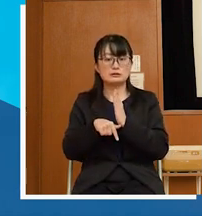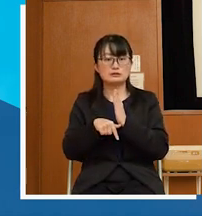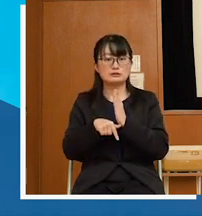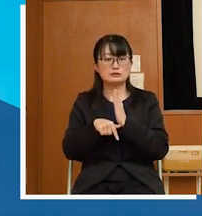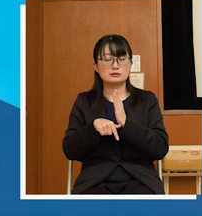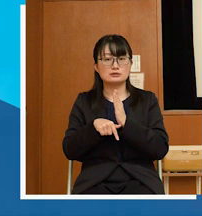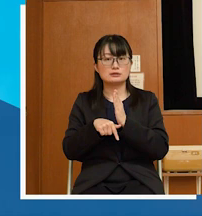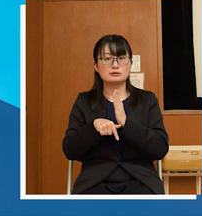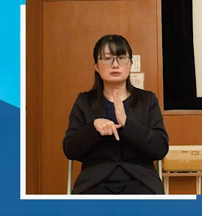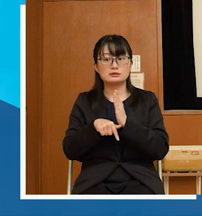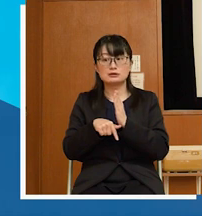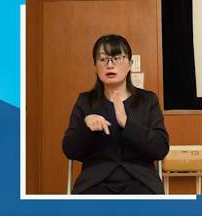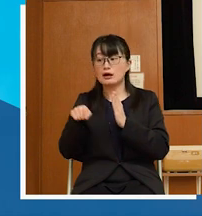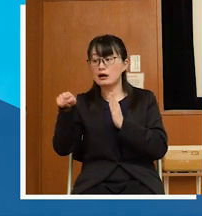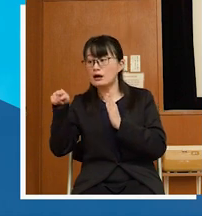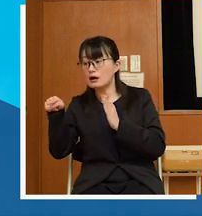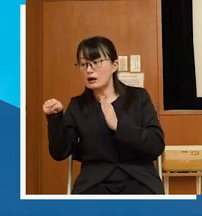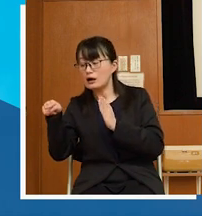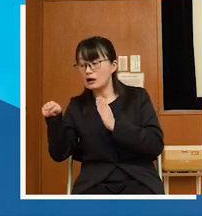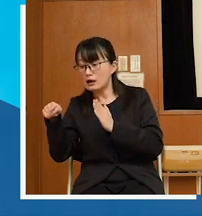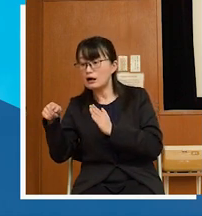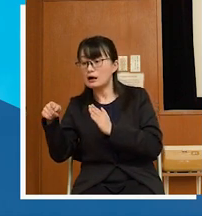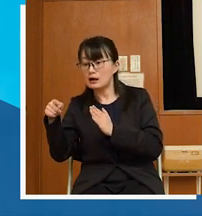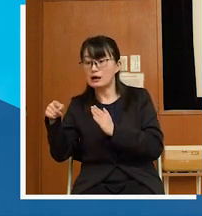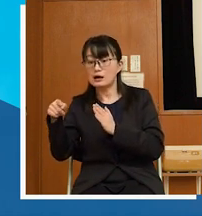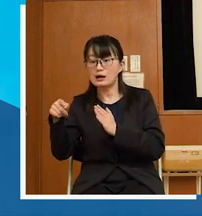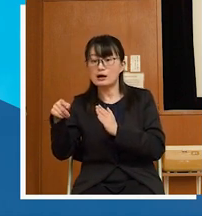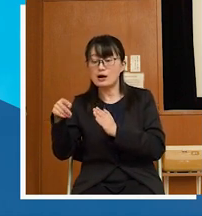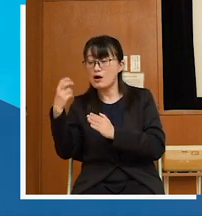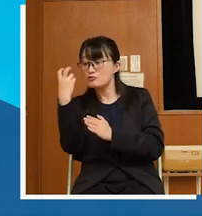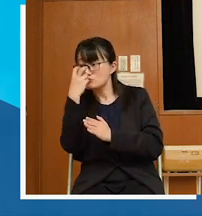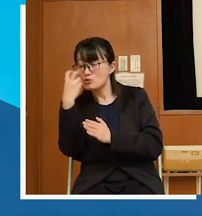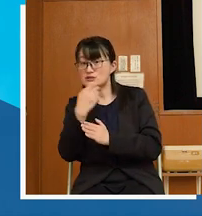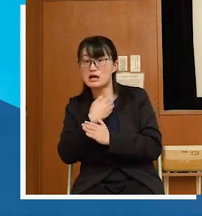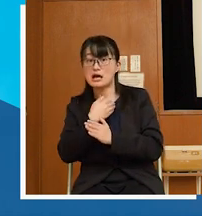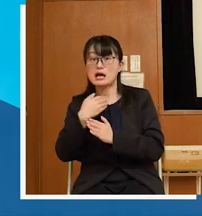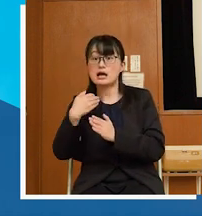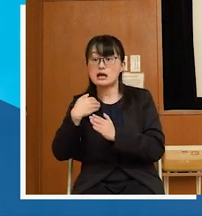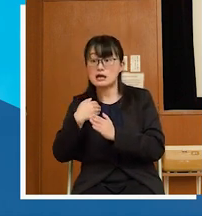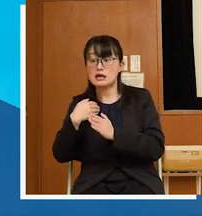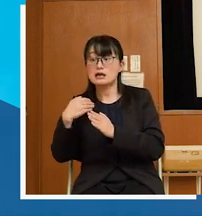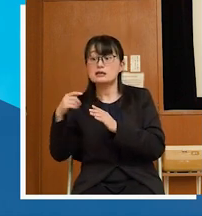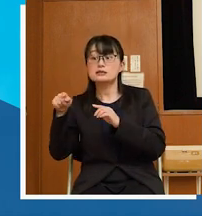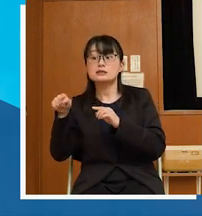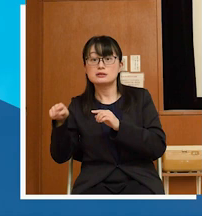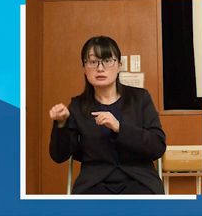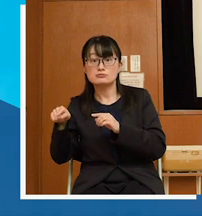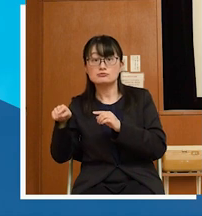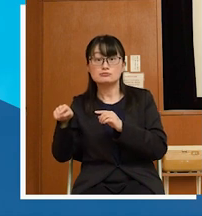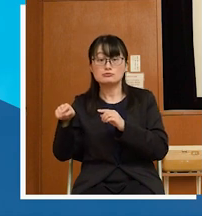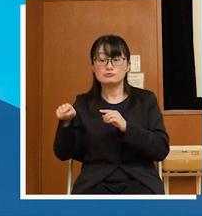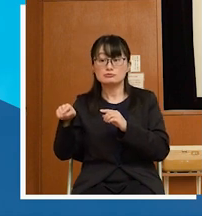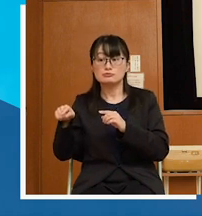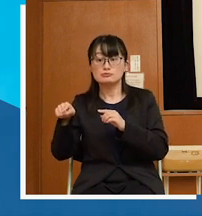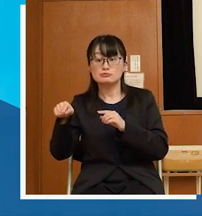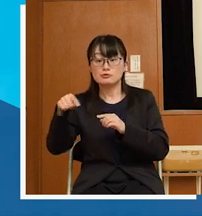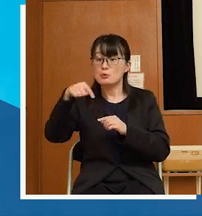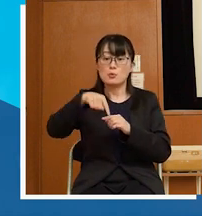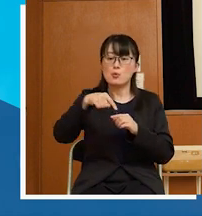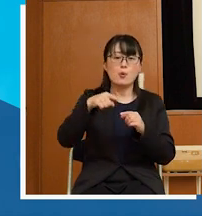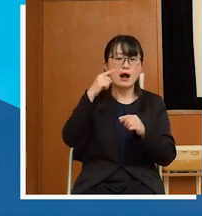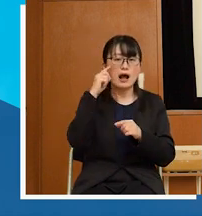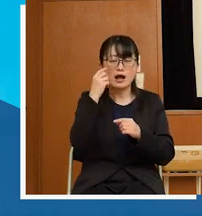もここが頑丈かどうか分からないという施工業者に安心して1億円のを任せます